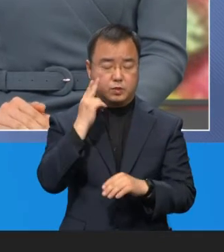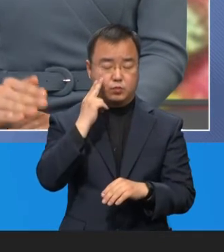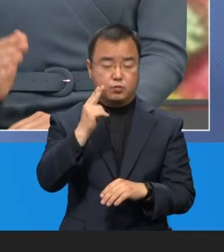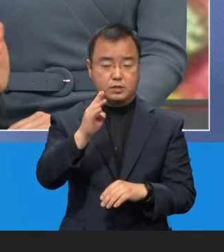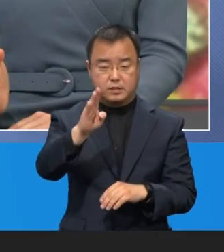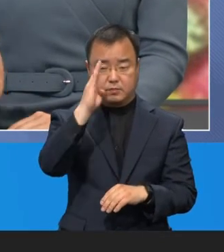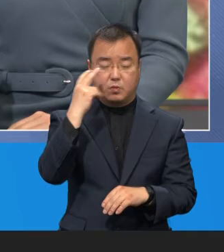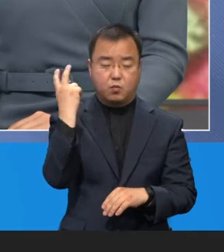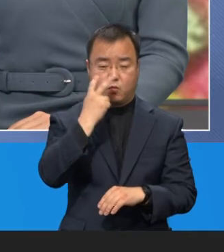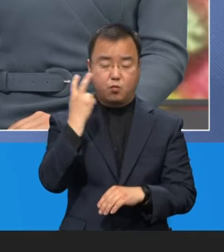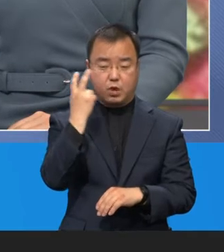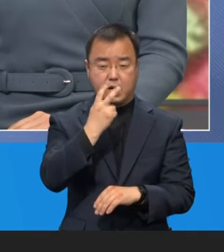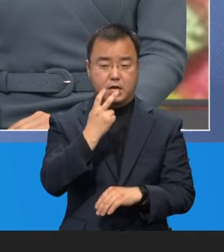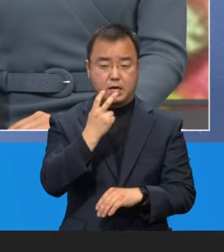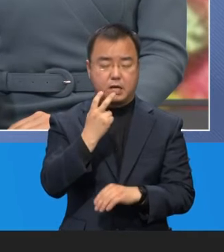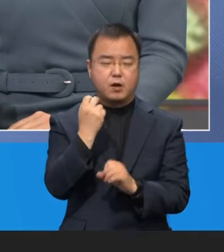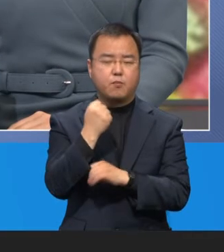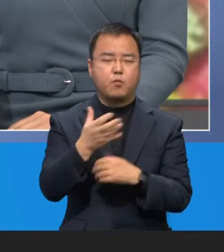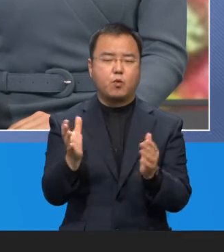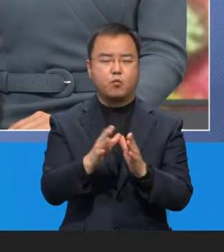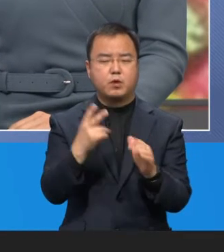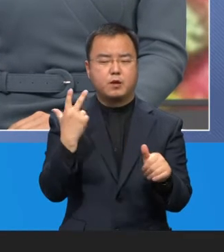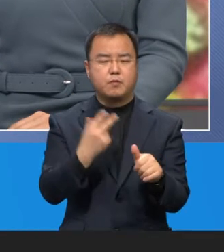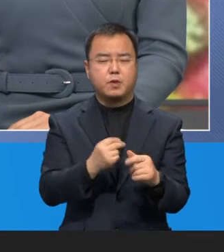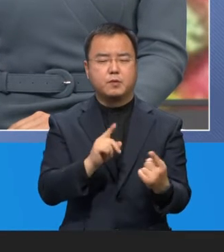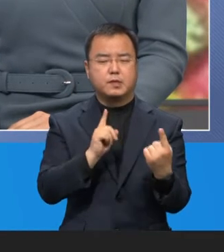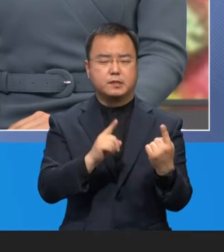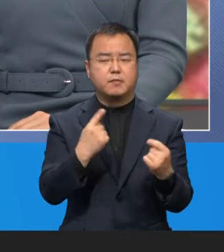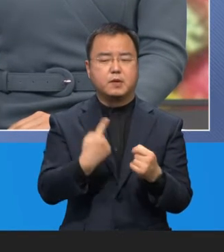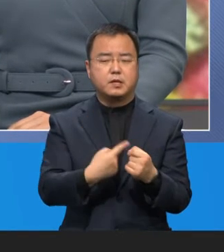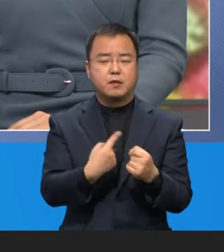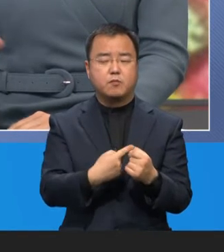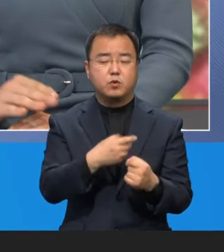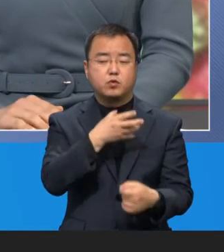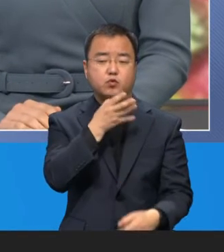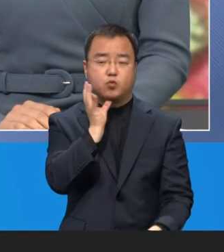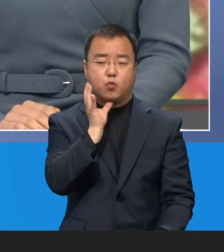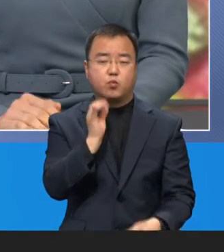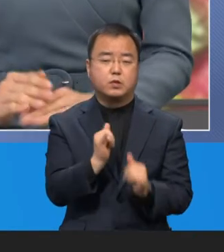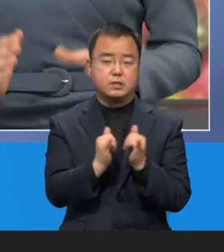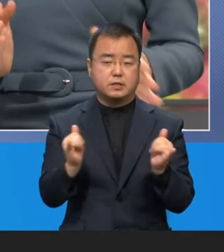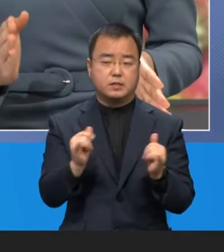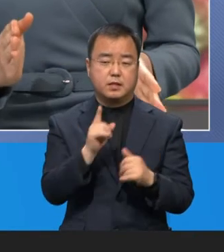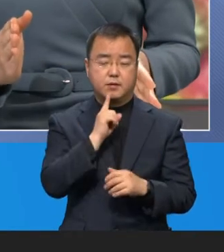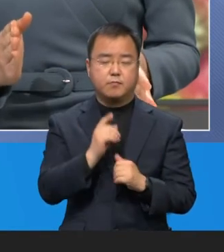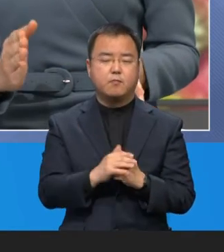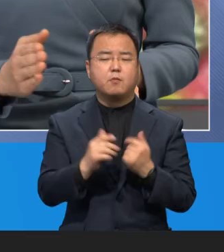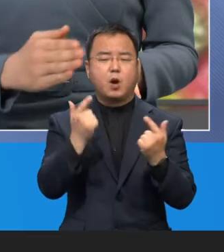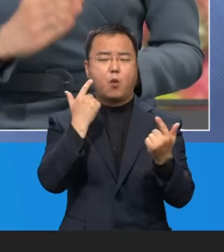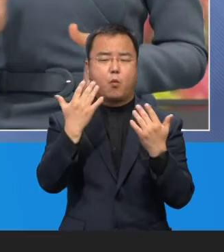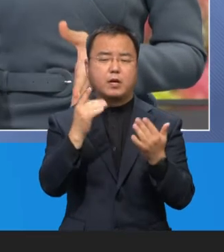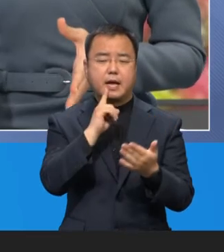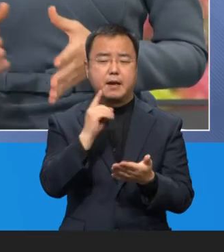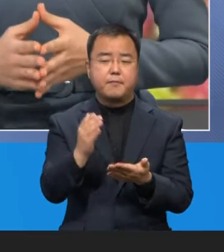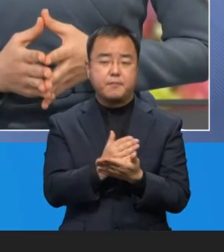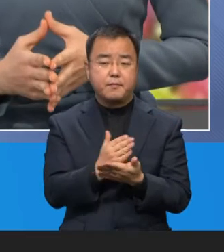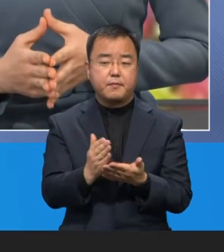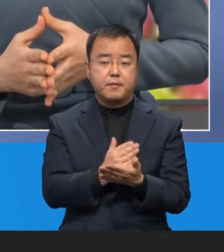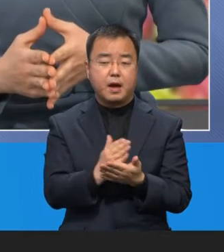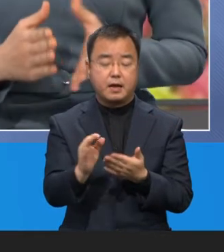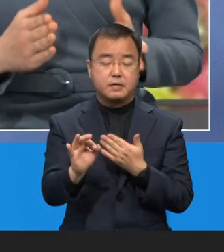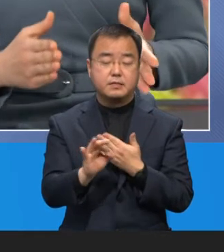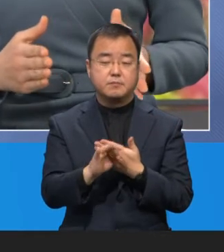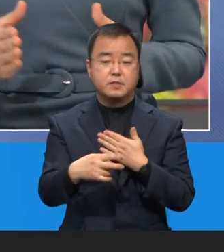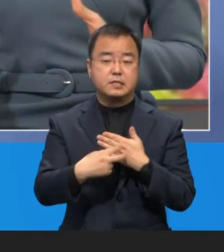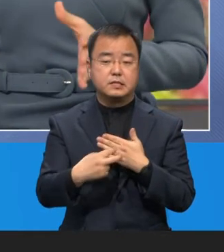질병관리본부는 백신 접종 일정에 있어서 첫 접종 대상자를 노인으로 하고 있습니다. 이제 정확히 따지면 우선순위 체계를